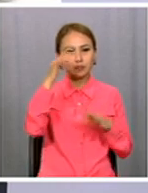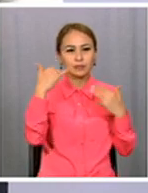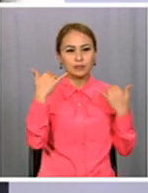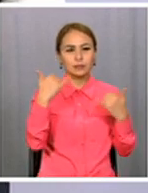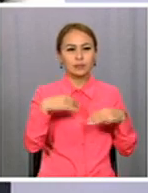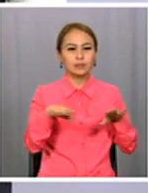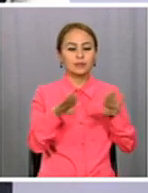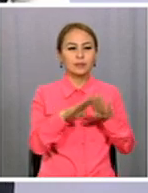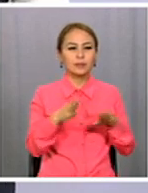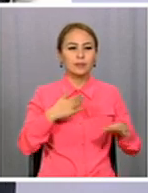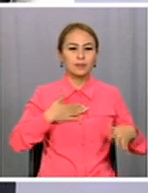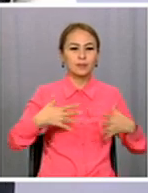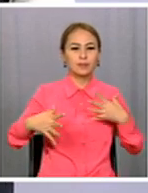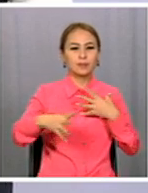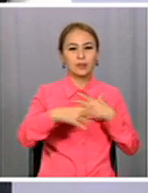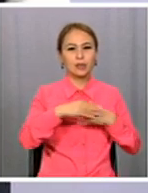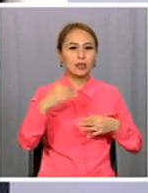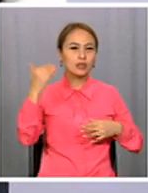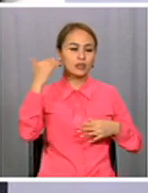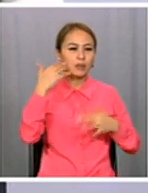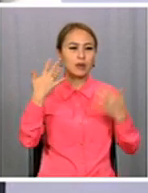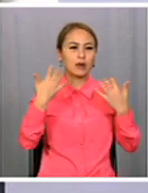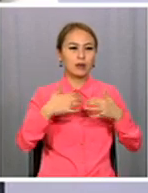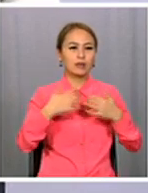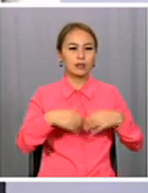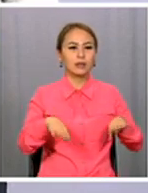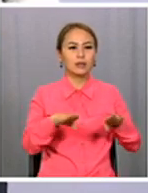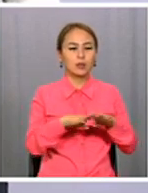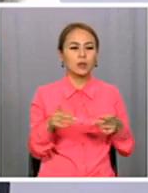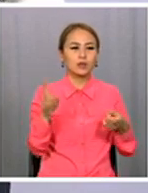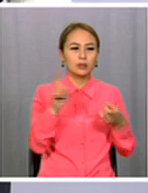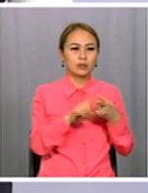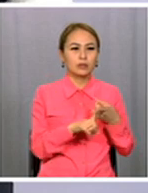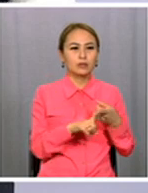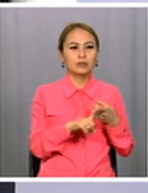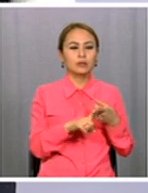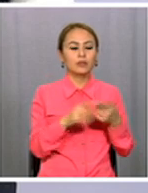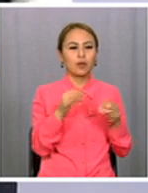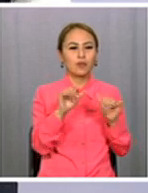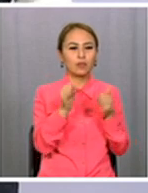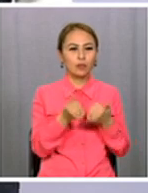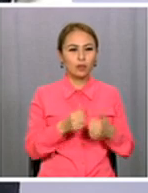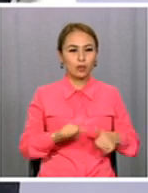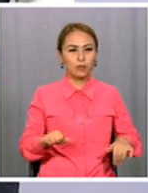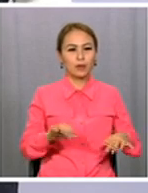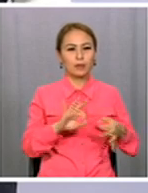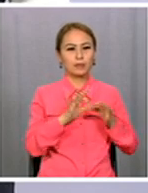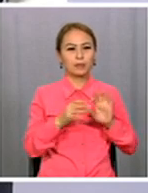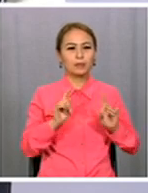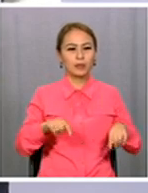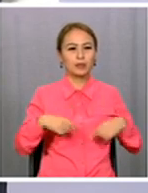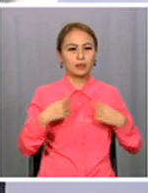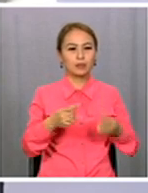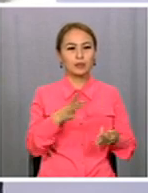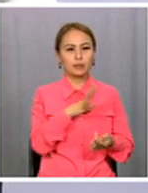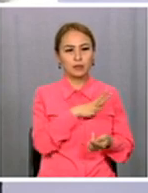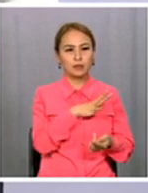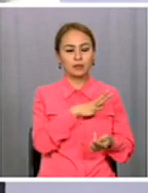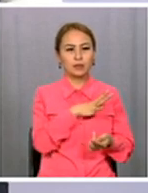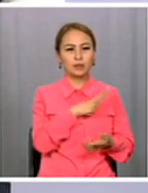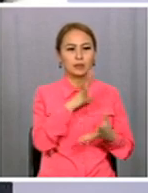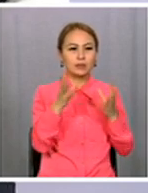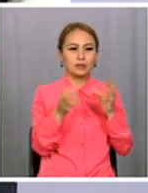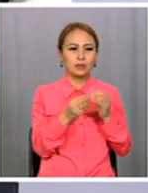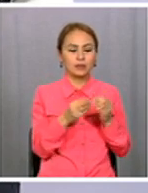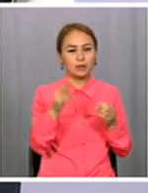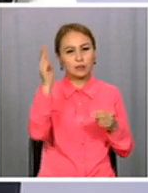біз сіздермен шамалар арасында тәуелділікті түсініп, тәуелділіктің формуламен берілу тәсілін меңгердік. Осымен